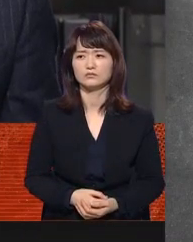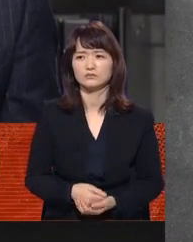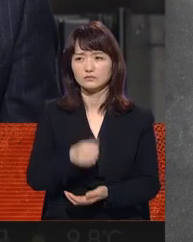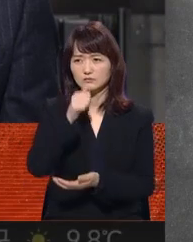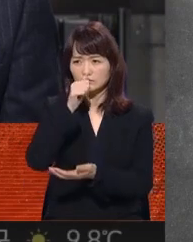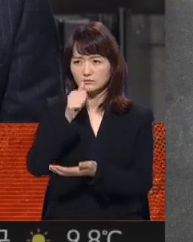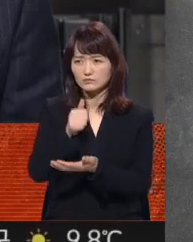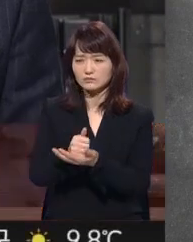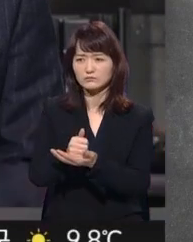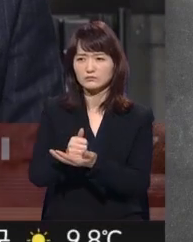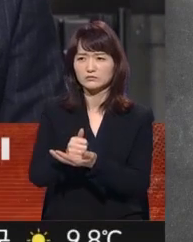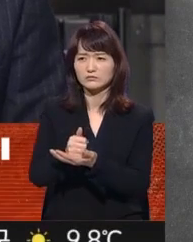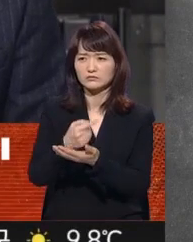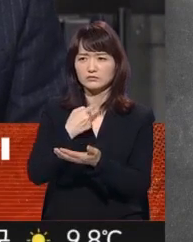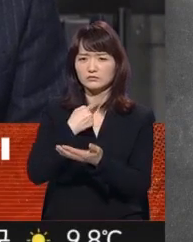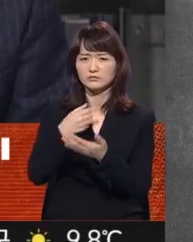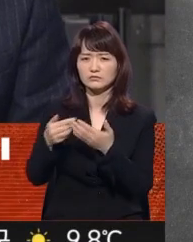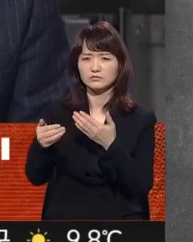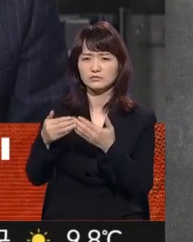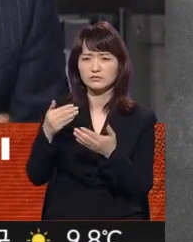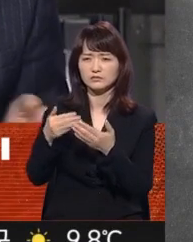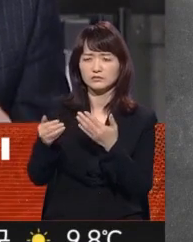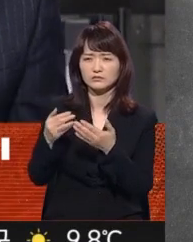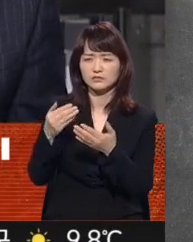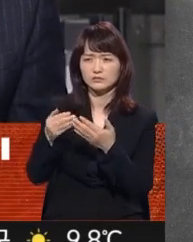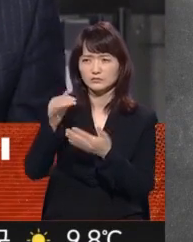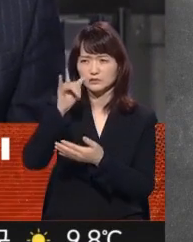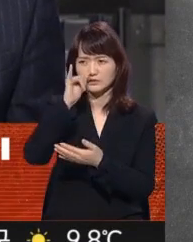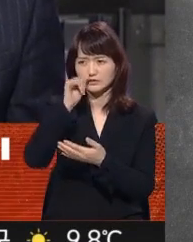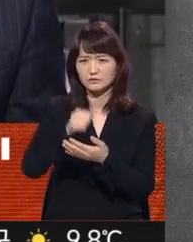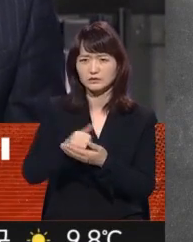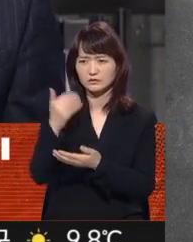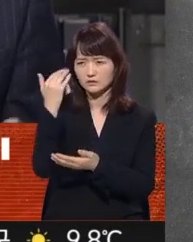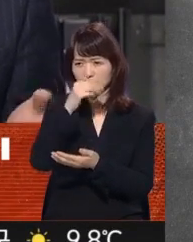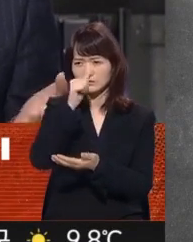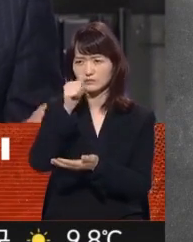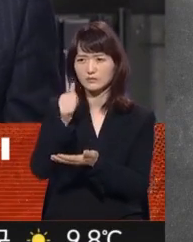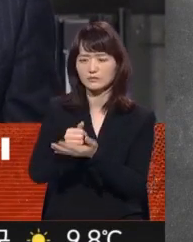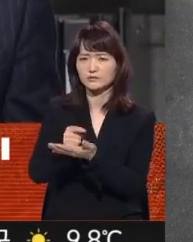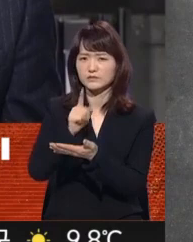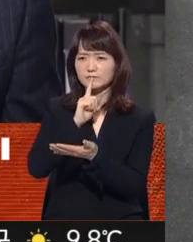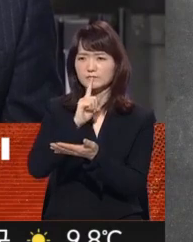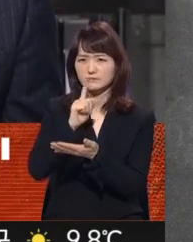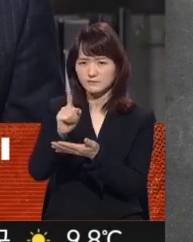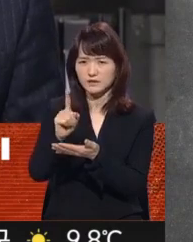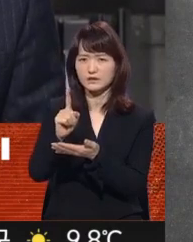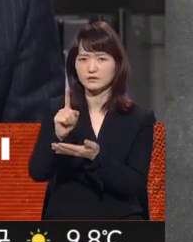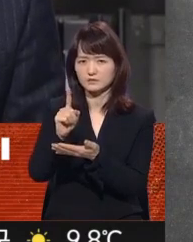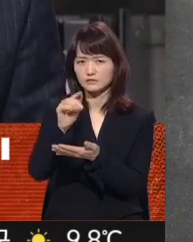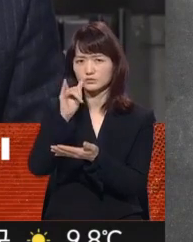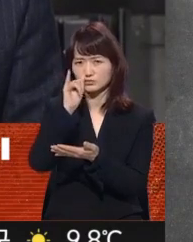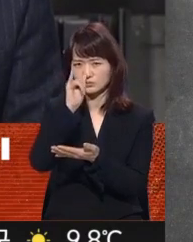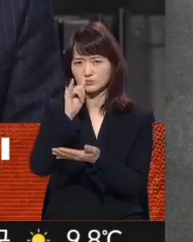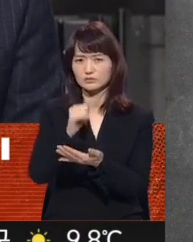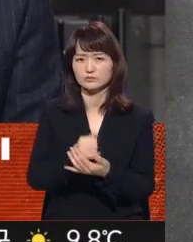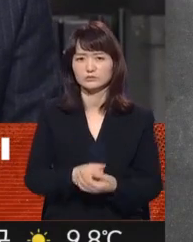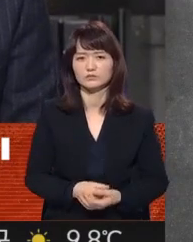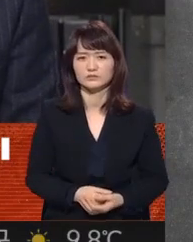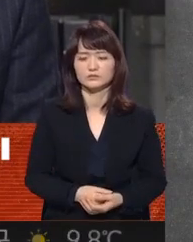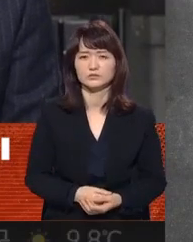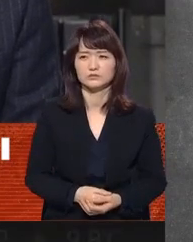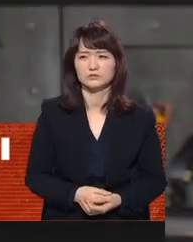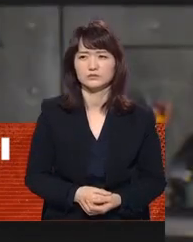범죄의 경력이 상당한 정도의 성범죄자의 행동이라고 고스란히 갖다 붙여도 뭐 틀리지 않게 들릴 정도 행동을 한 거거든요